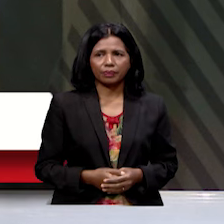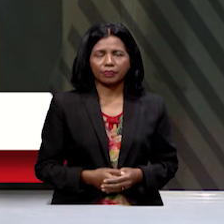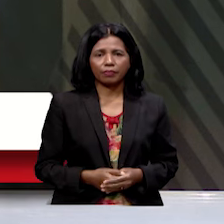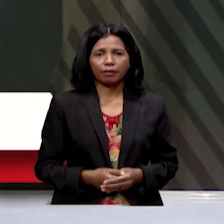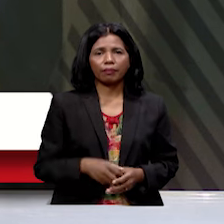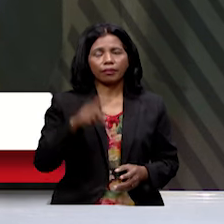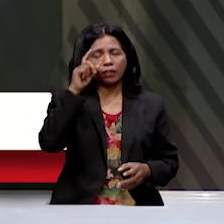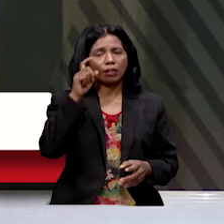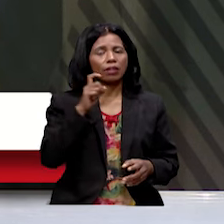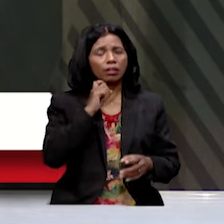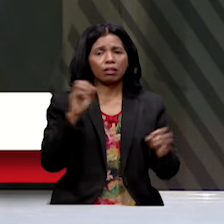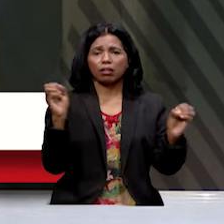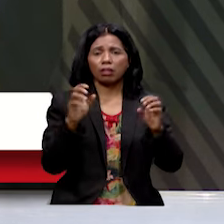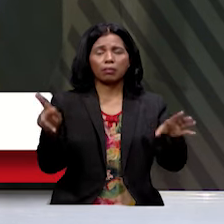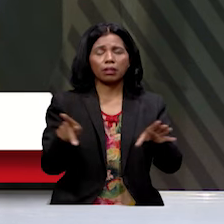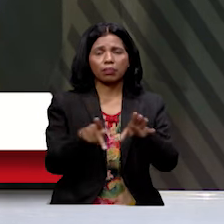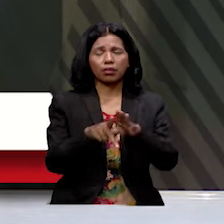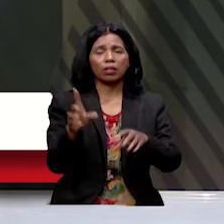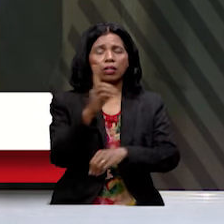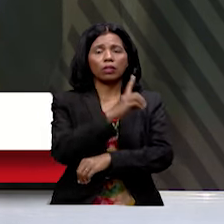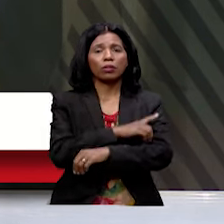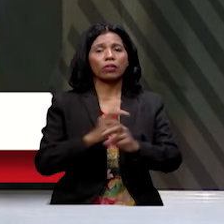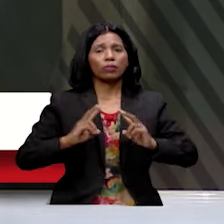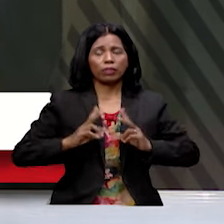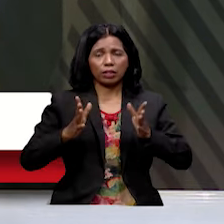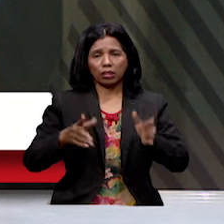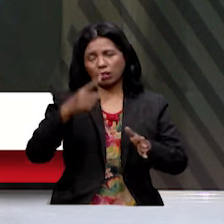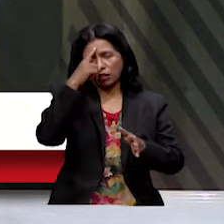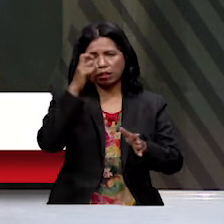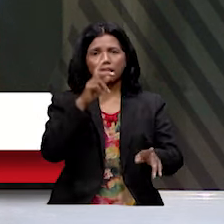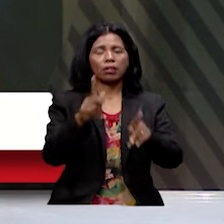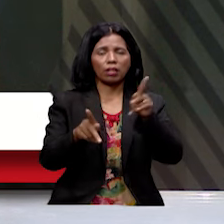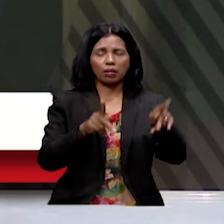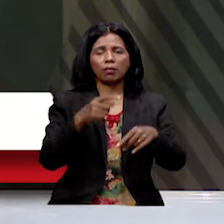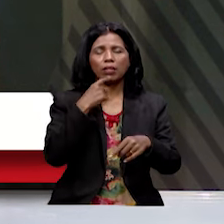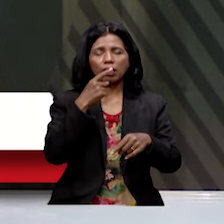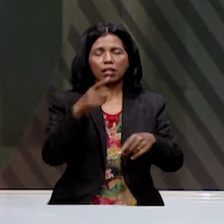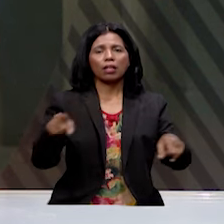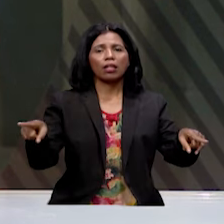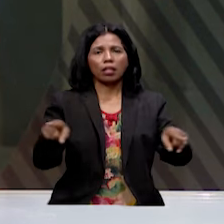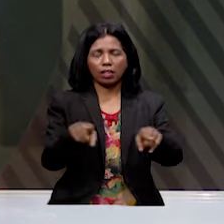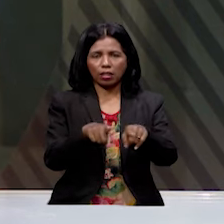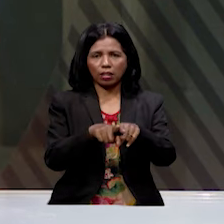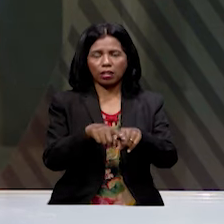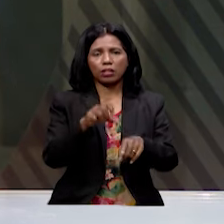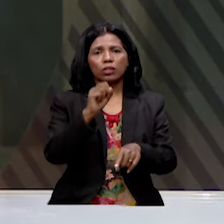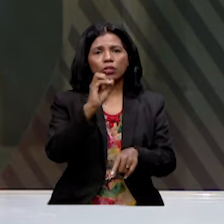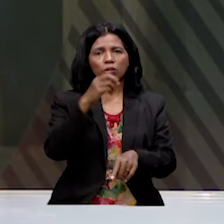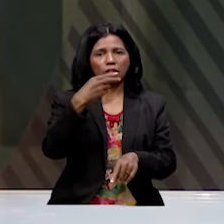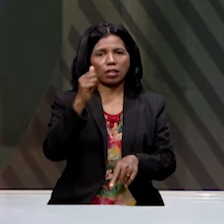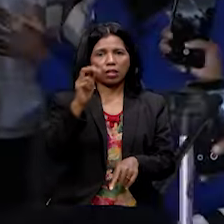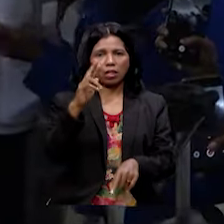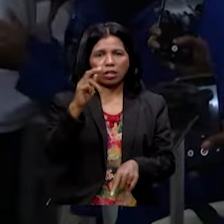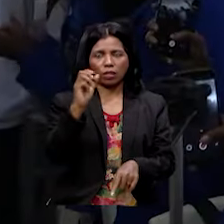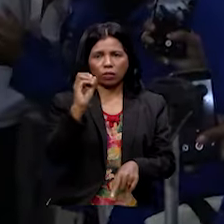Kerala sana nungus mau la marka presensi yoko morasan loro nasional veteranu tamba ema konsiderania hanesan Suharto.